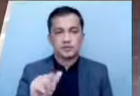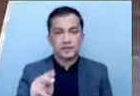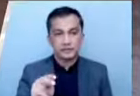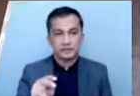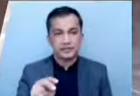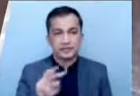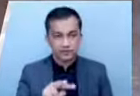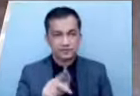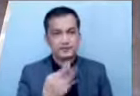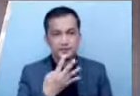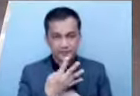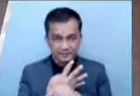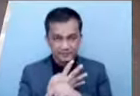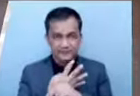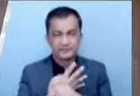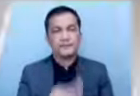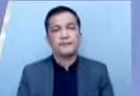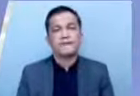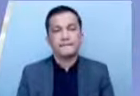Nakatuto, 24 Oras.